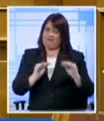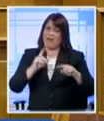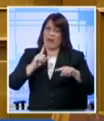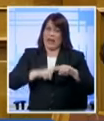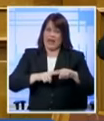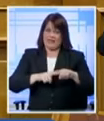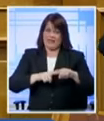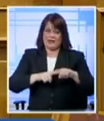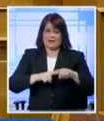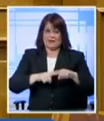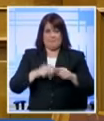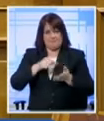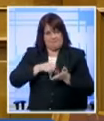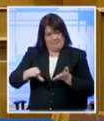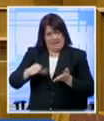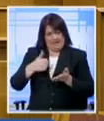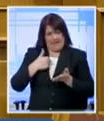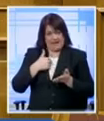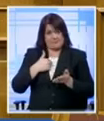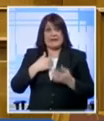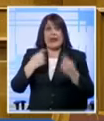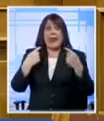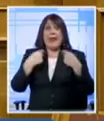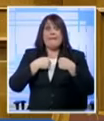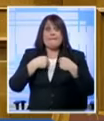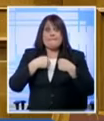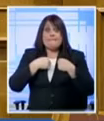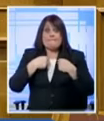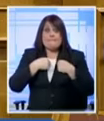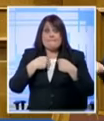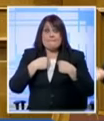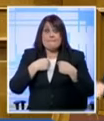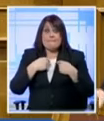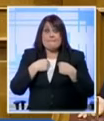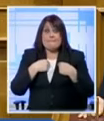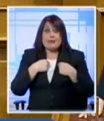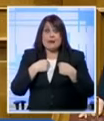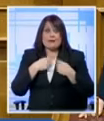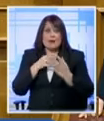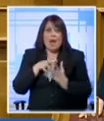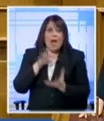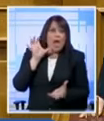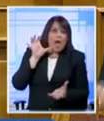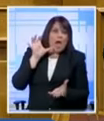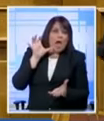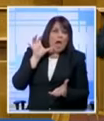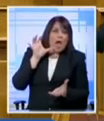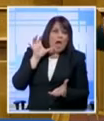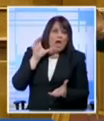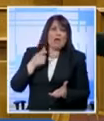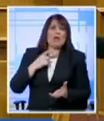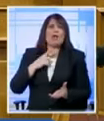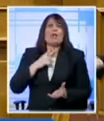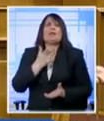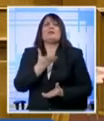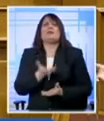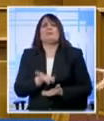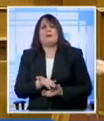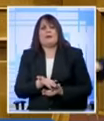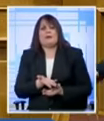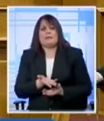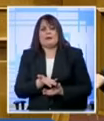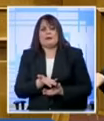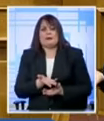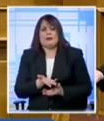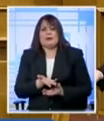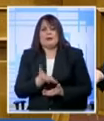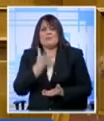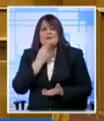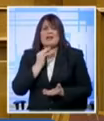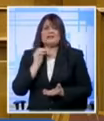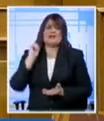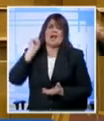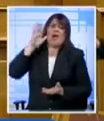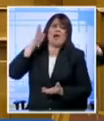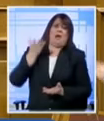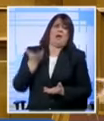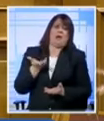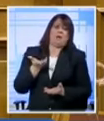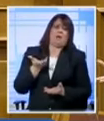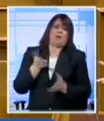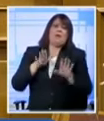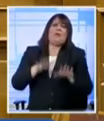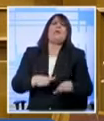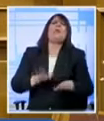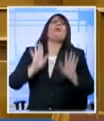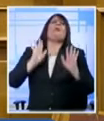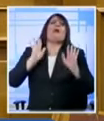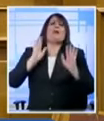χώρας, εμένα, κυρίες και κύριοι συνάδελφοι, με άφησε άναυδη. Λες και δεν υπήρχε σε αυτή τη χώρα. Λες και δεν είχε